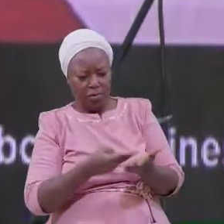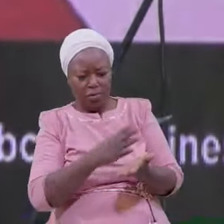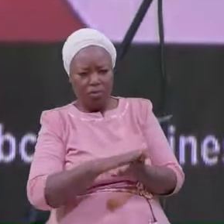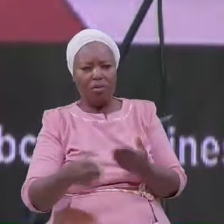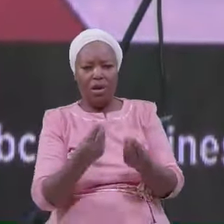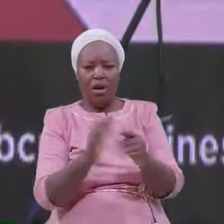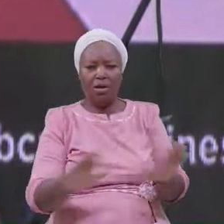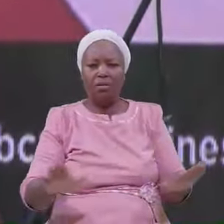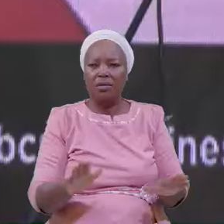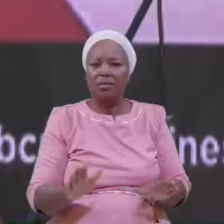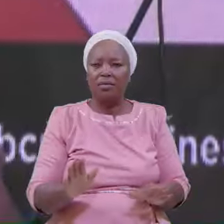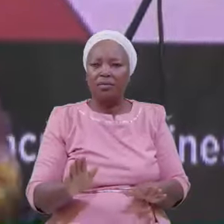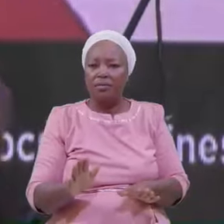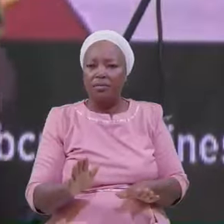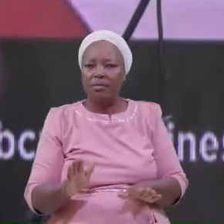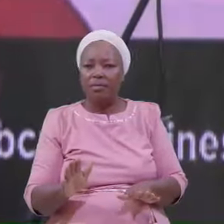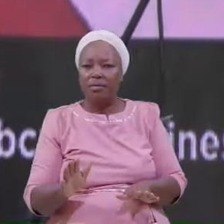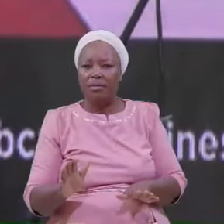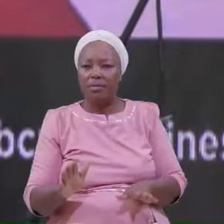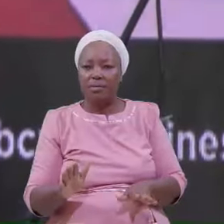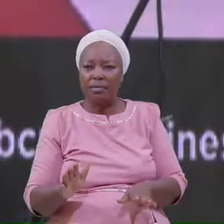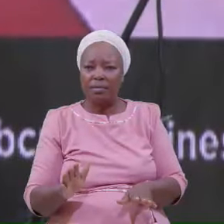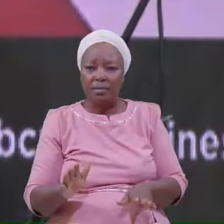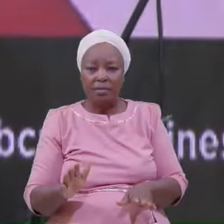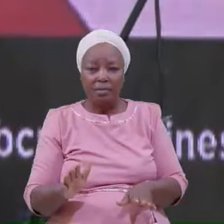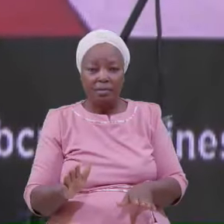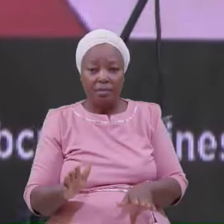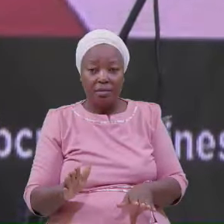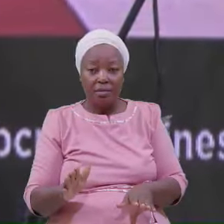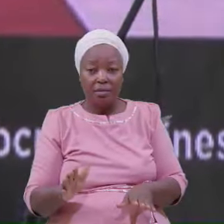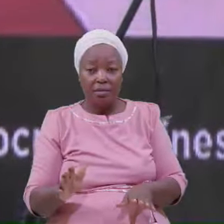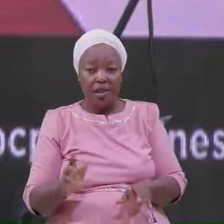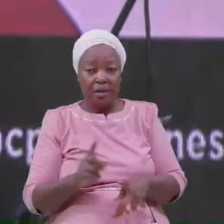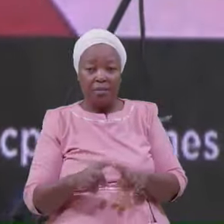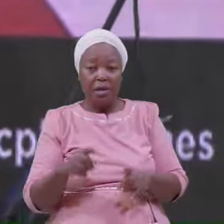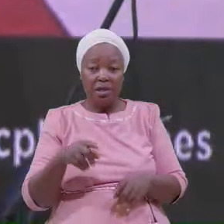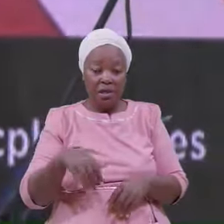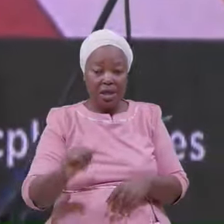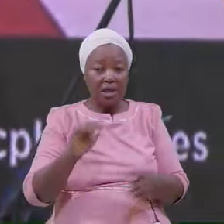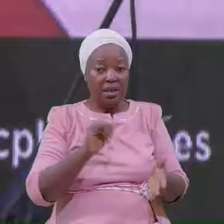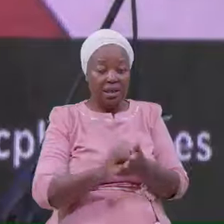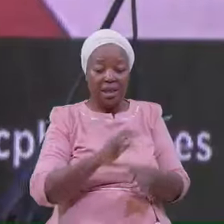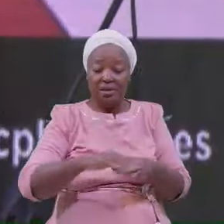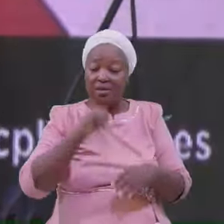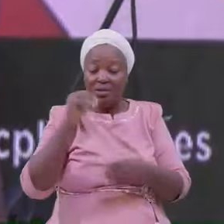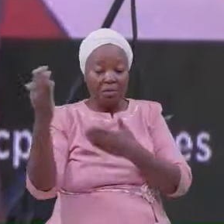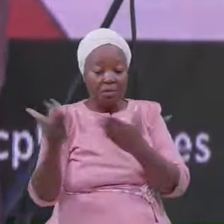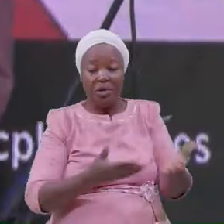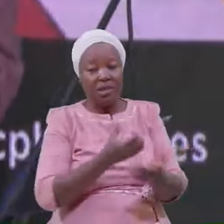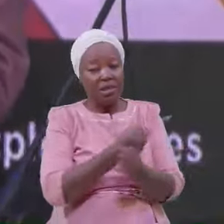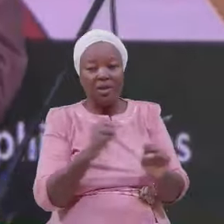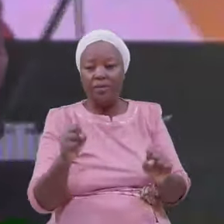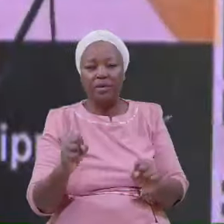iba, magbabiyahe ako doon sa Holy Land. You can, but that doesn't bring salvation. Hindi ka